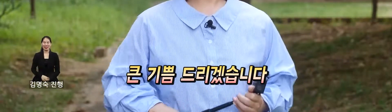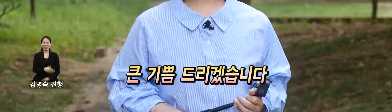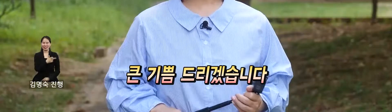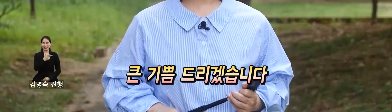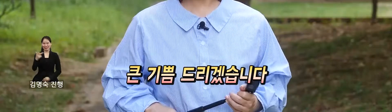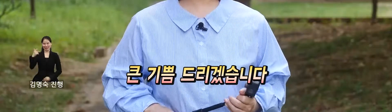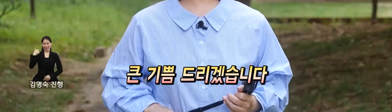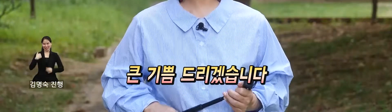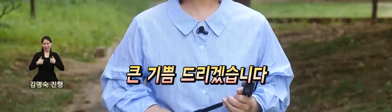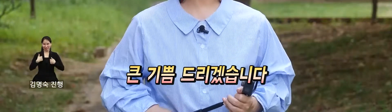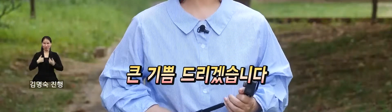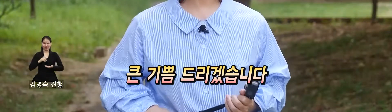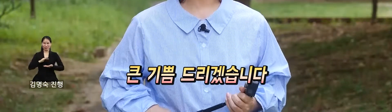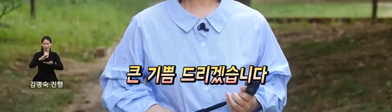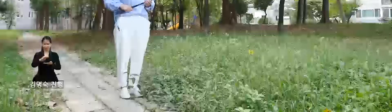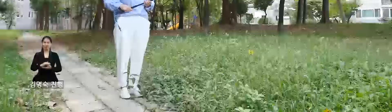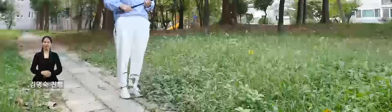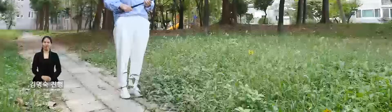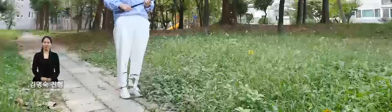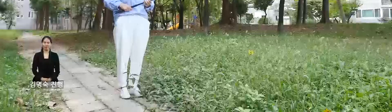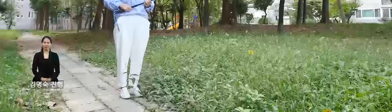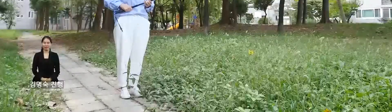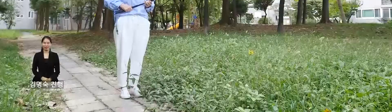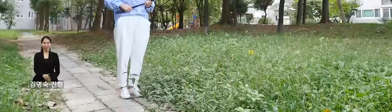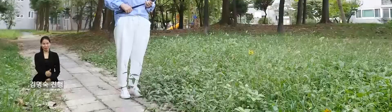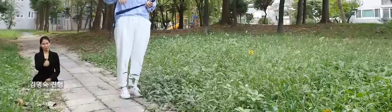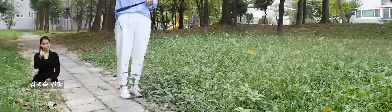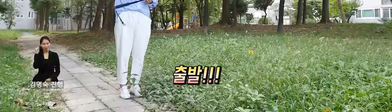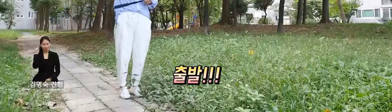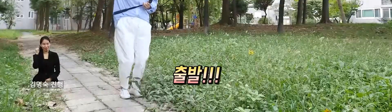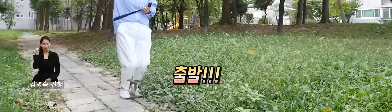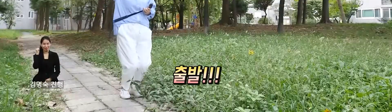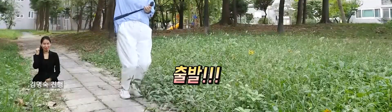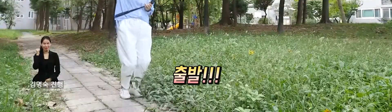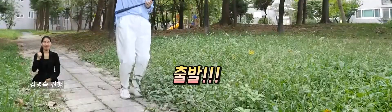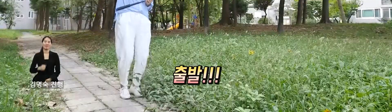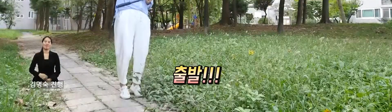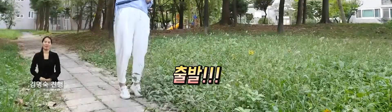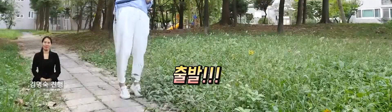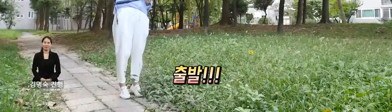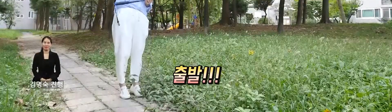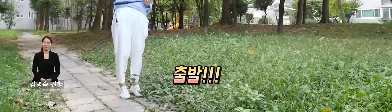큰 기쁨을 드리도록 하겠습니다. 그럼 출발해 보실까요? 출발!